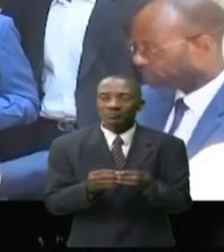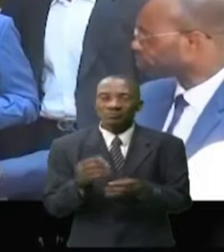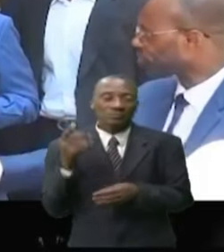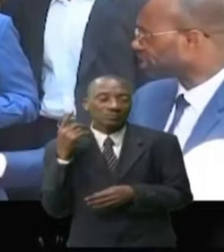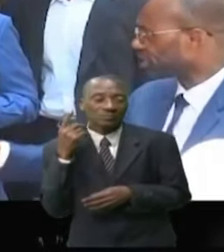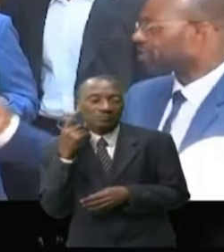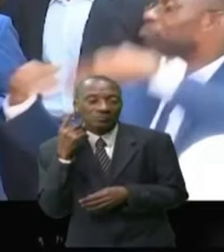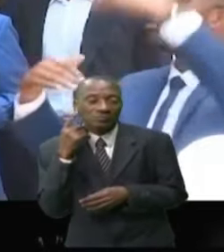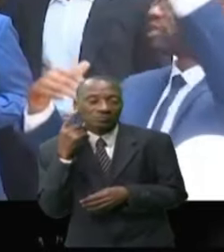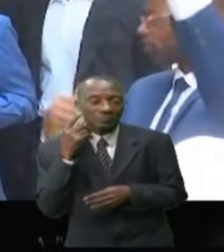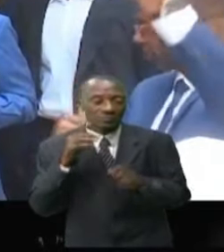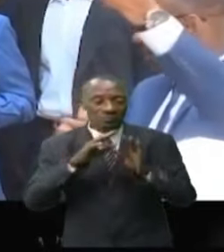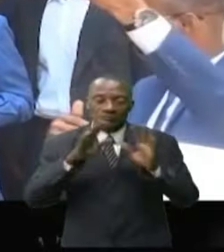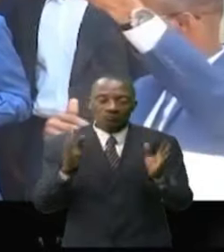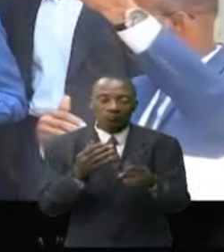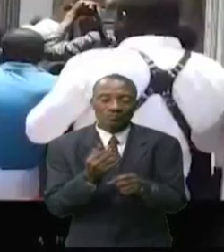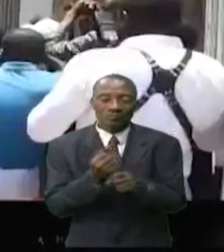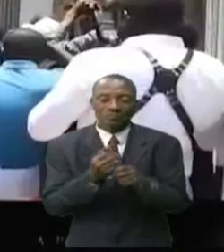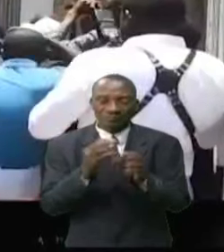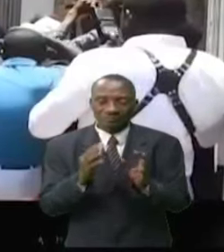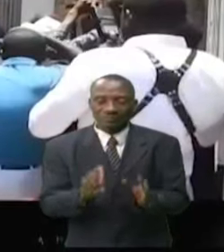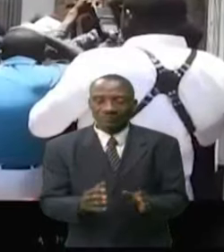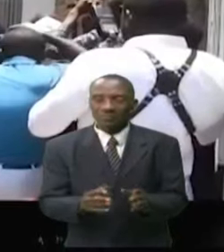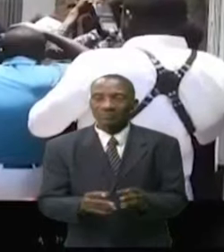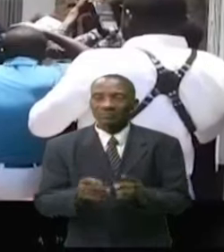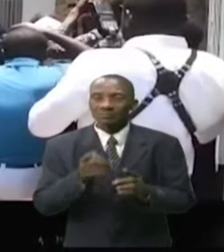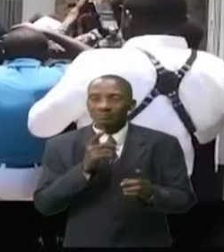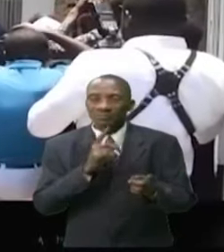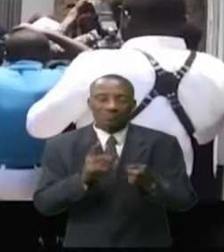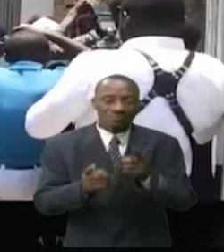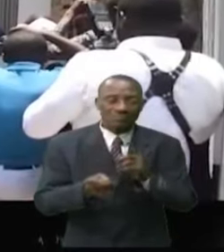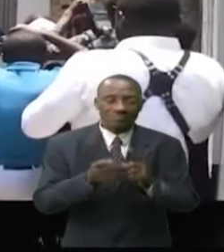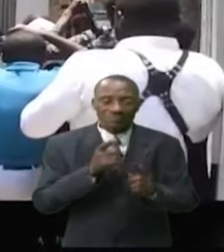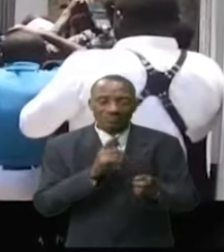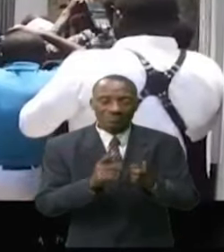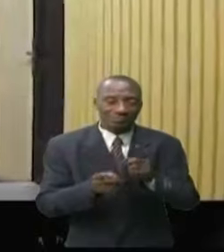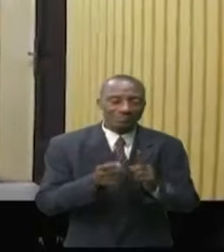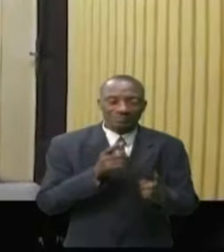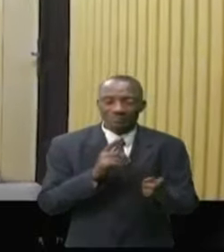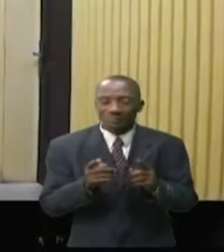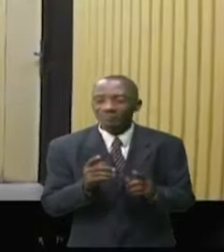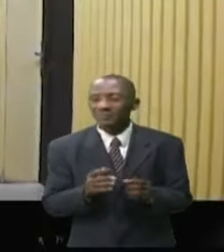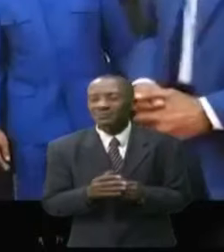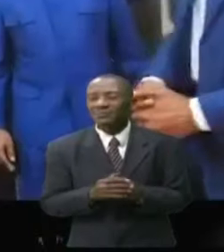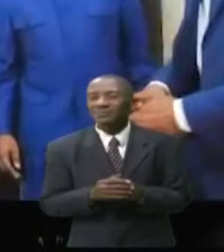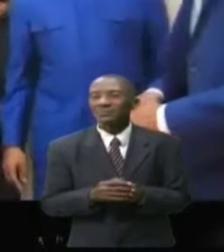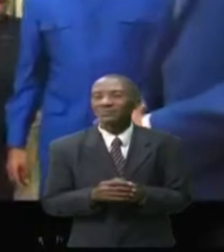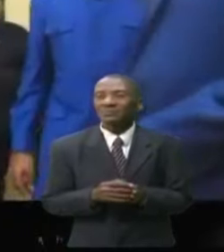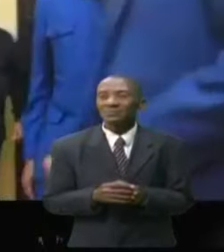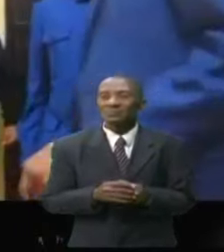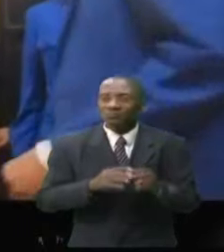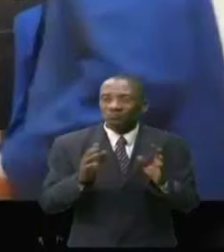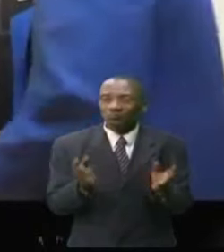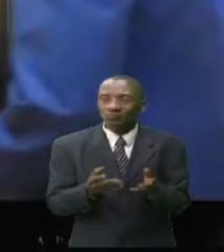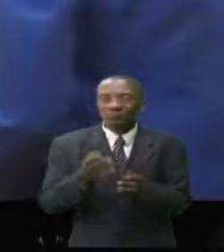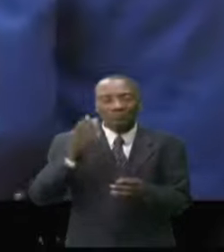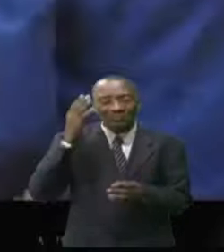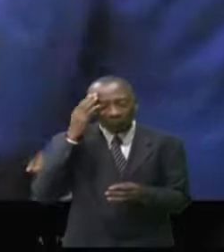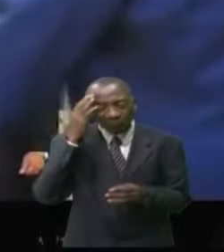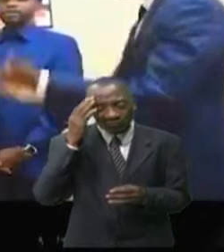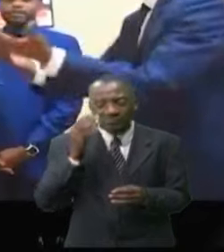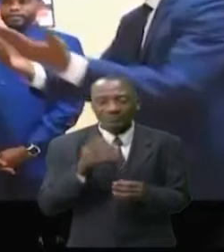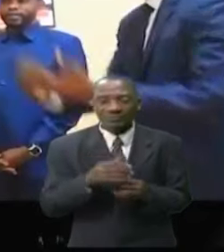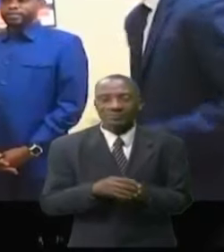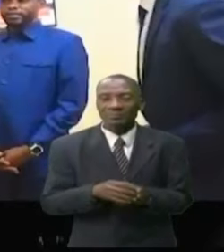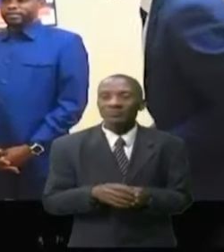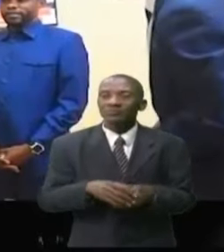et man dioko dit s'imprégé à travers cette visite de conditions de travail des agents ycadres le président du conseil d'administration